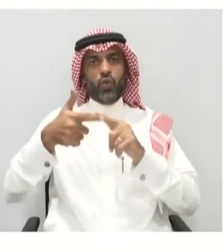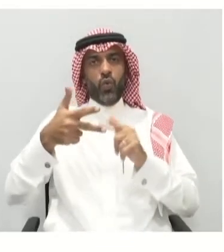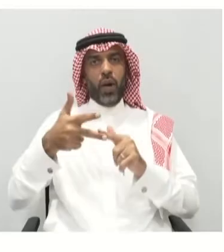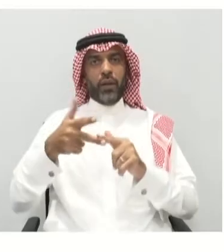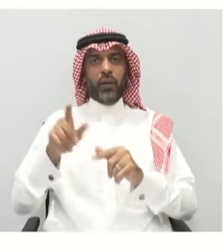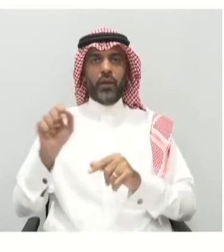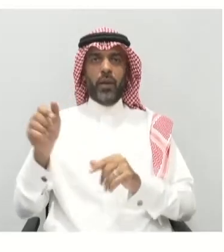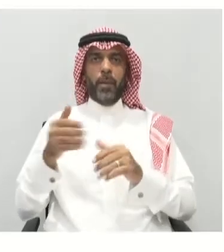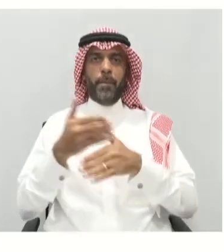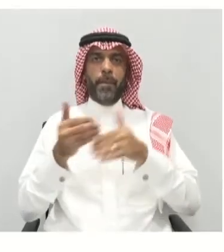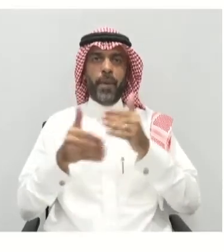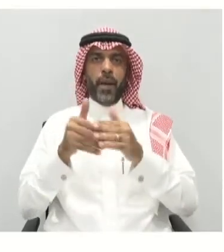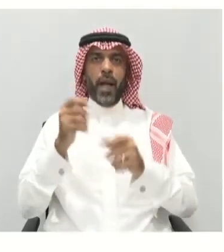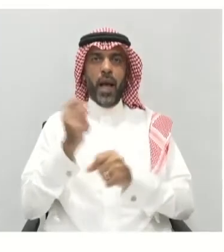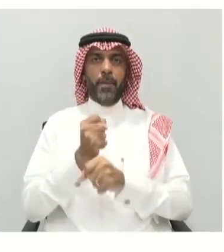طيب